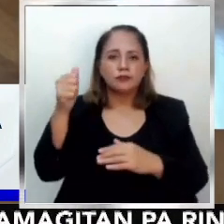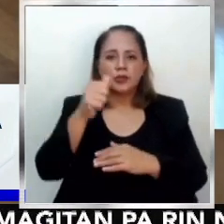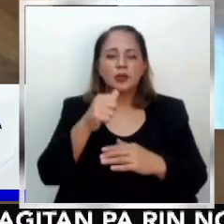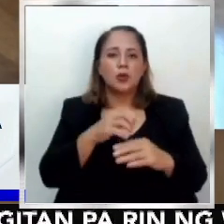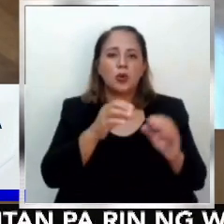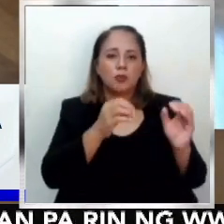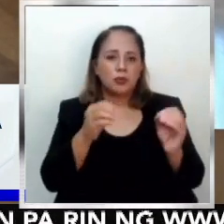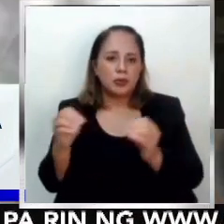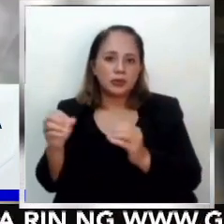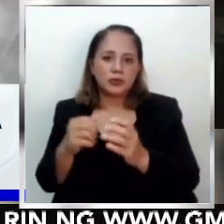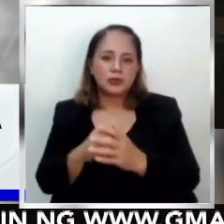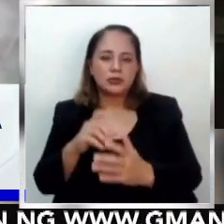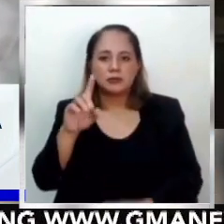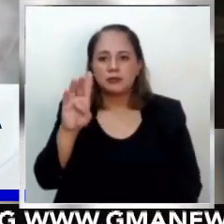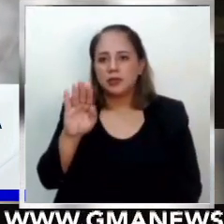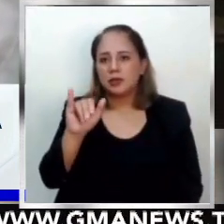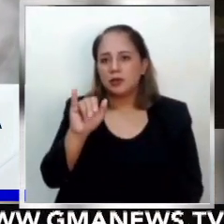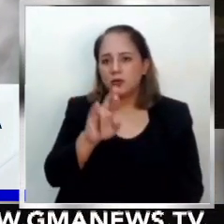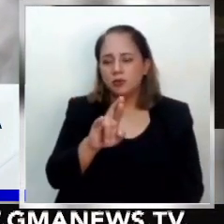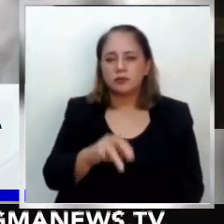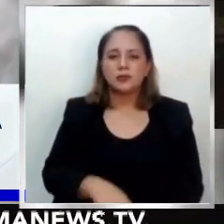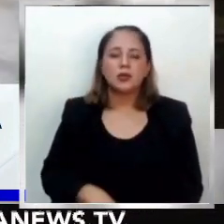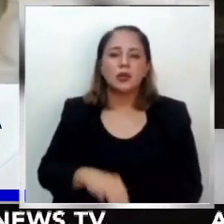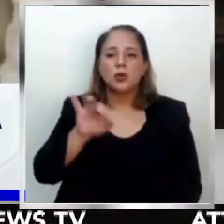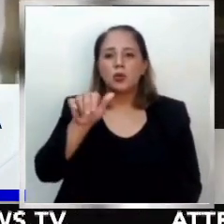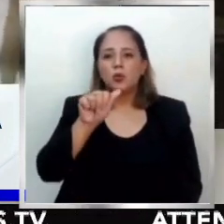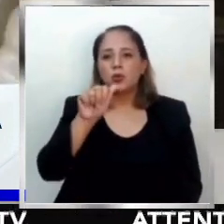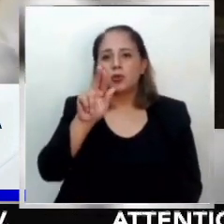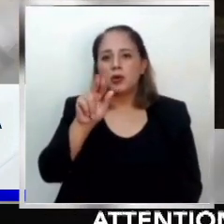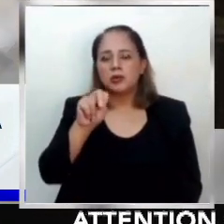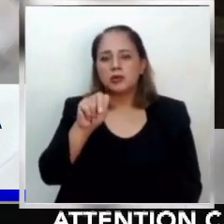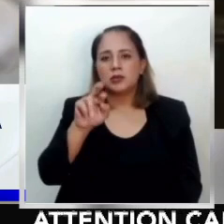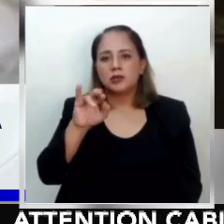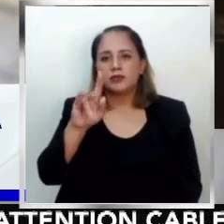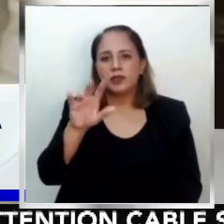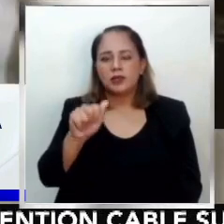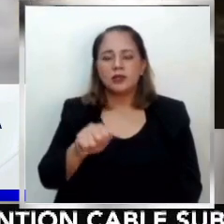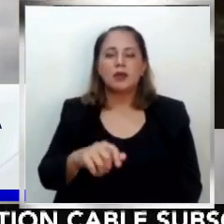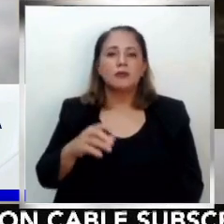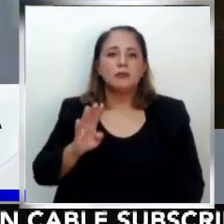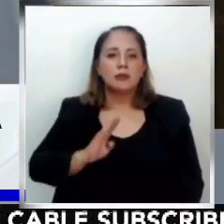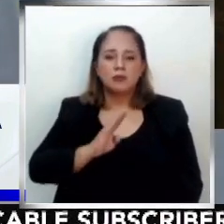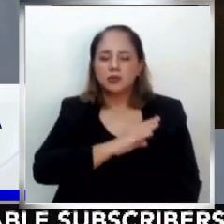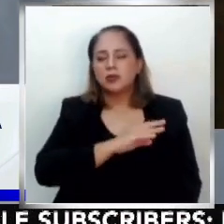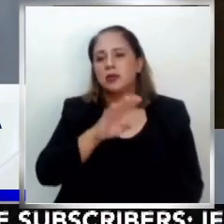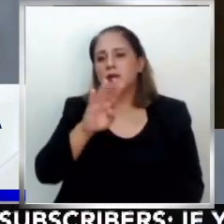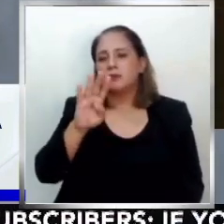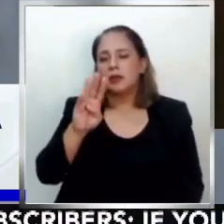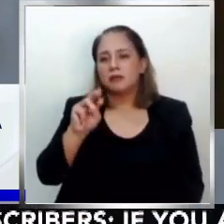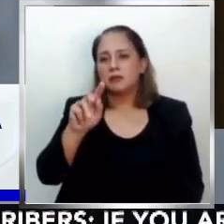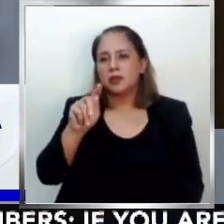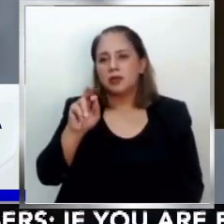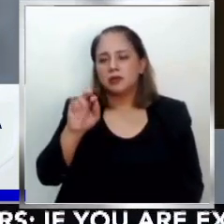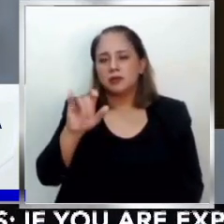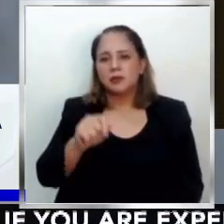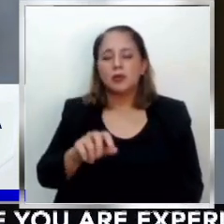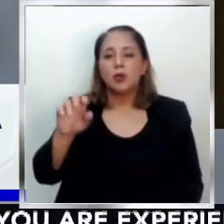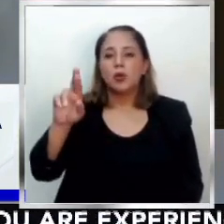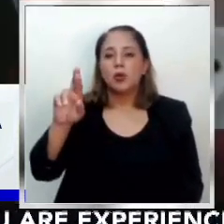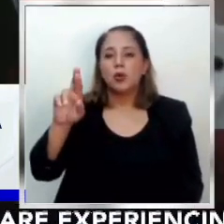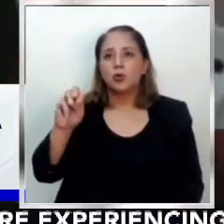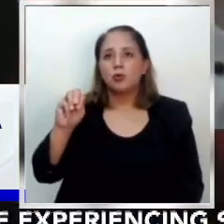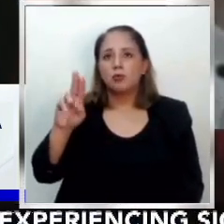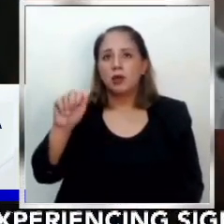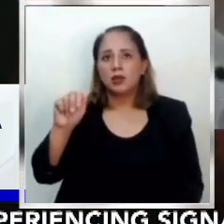ng BIR. Juan Revilla bilang board member ng MTRCB at Jose Manuel Romualdez na itinalaga uli